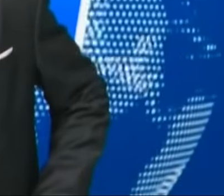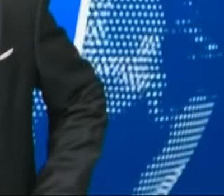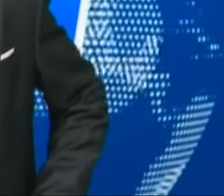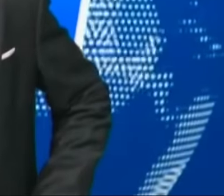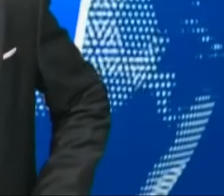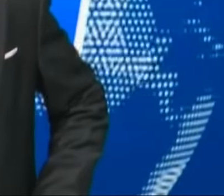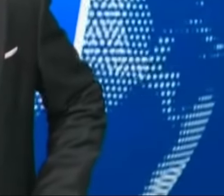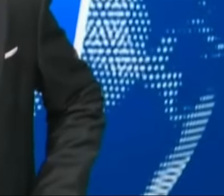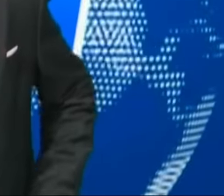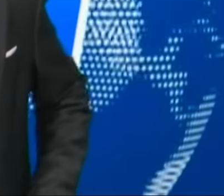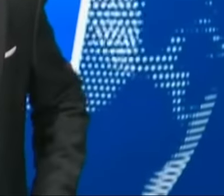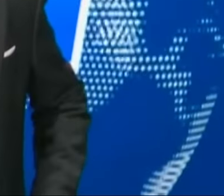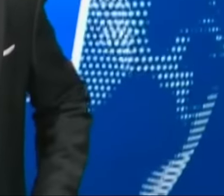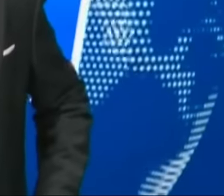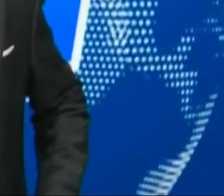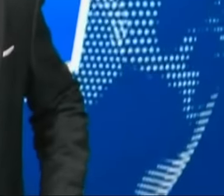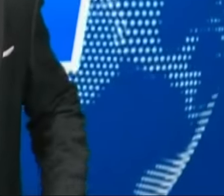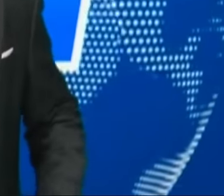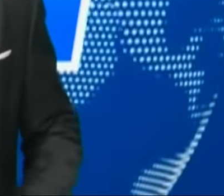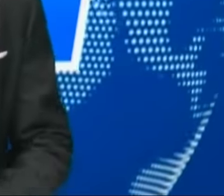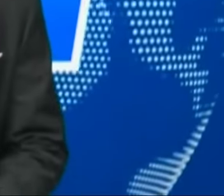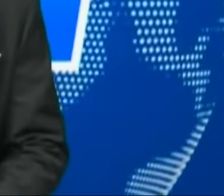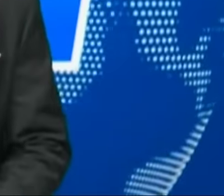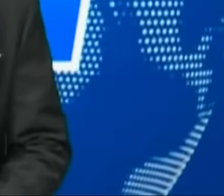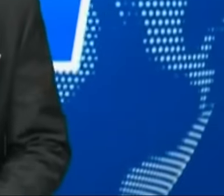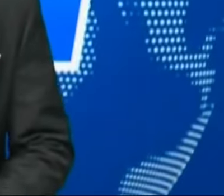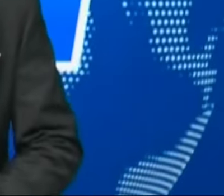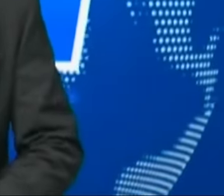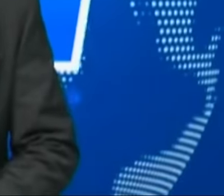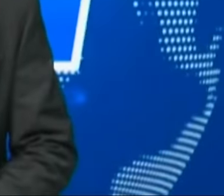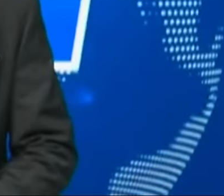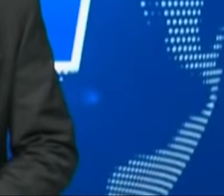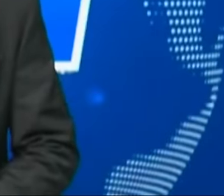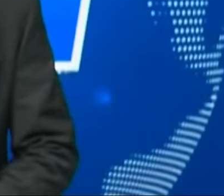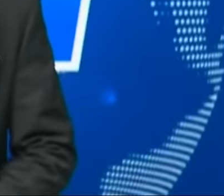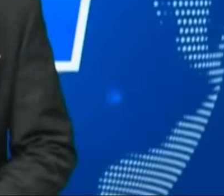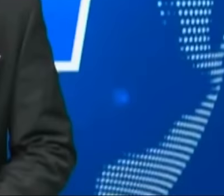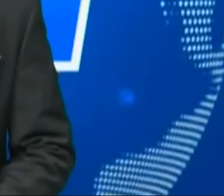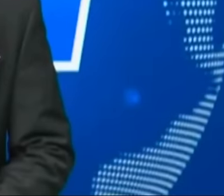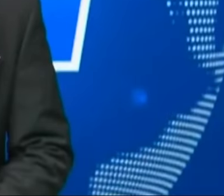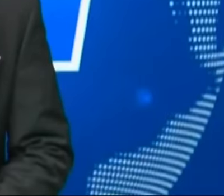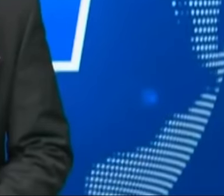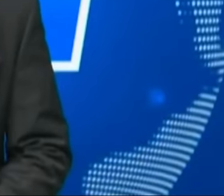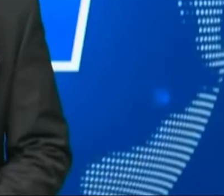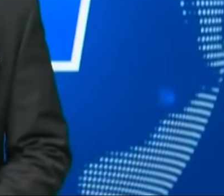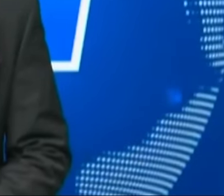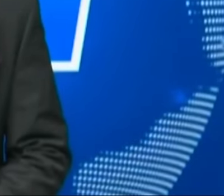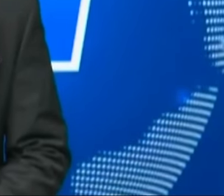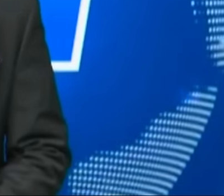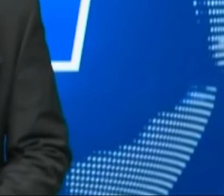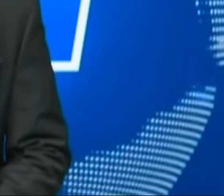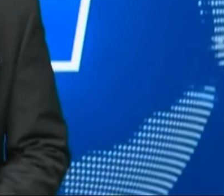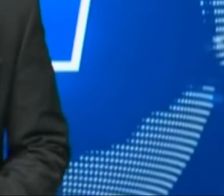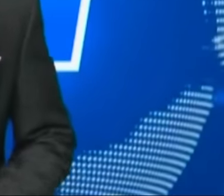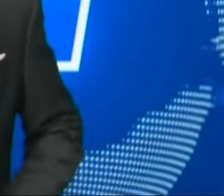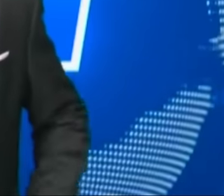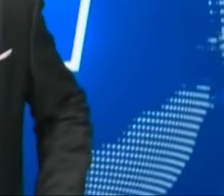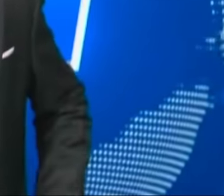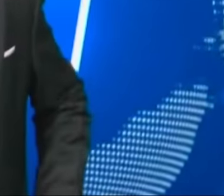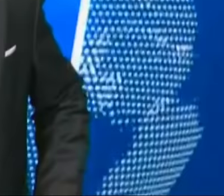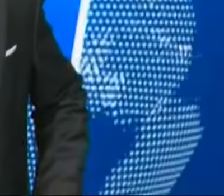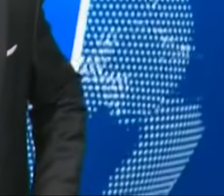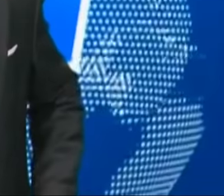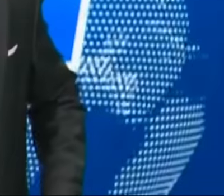Les membres de ces bureaux provisoires ont été installés cet avant-midi lors de la séance inaugurale de la session parlementaire. Validation du mandat